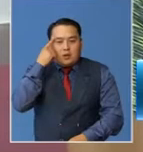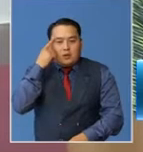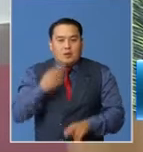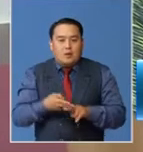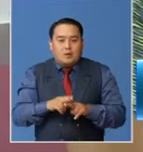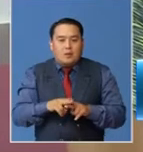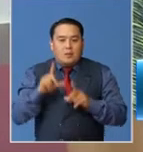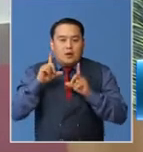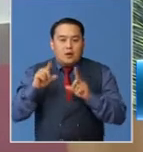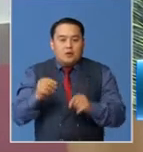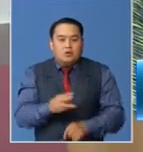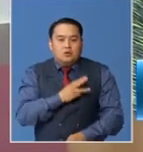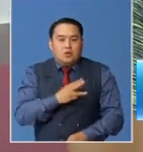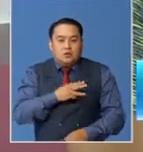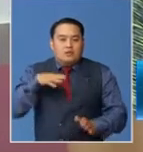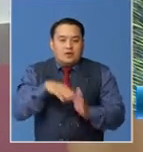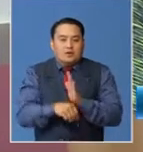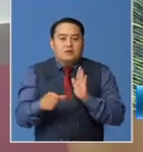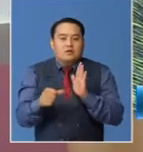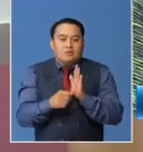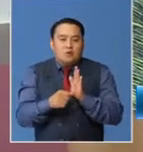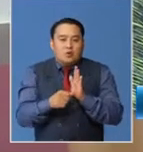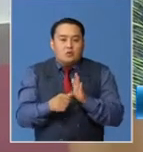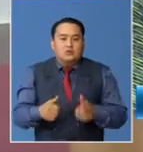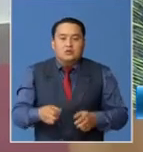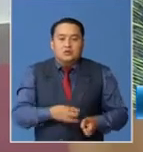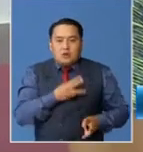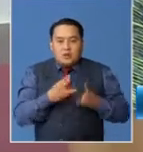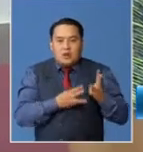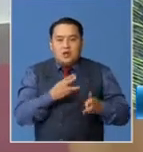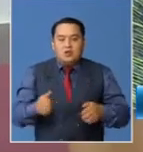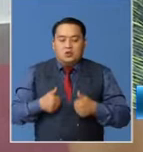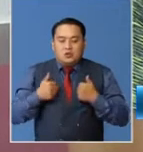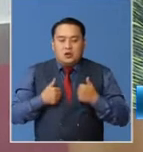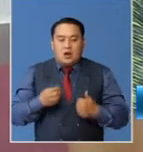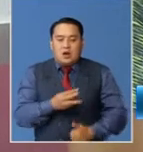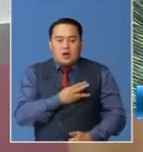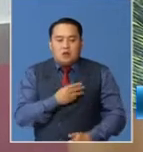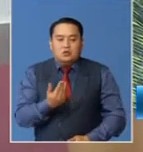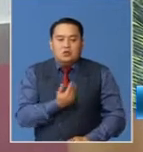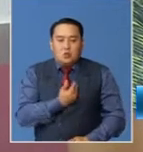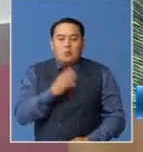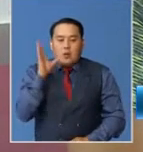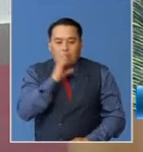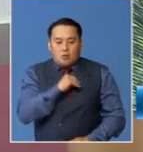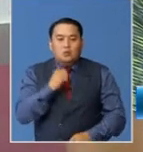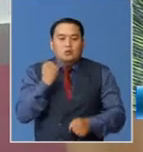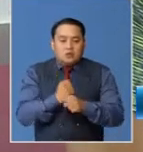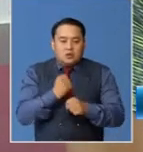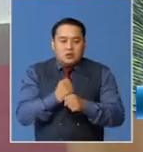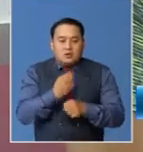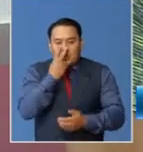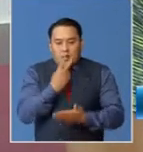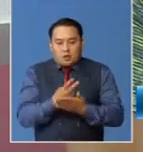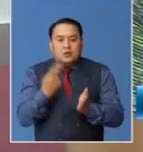А поехала с желанием войти в тройку. У меня стремление, желание было, чтобы доказать, что я могу, я сделаю.